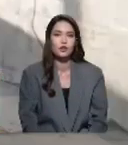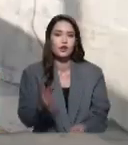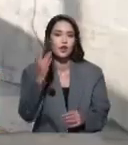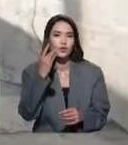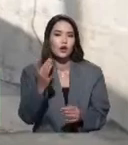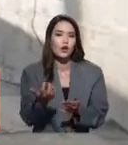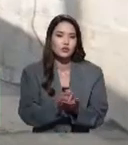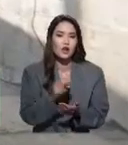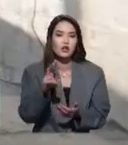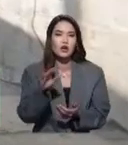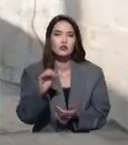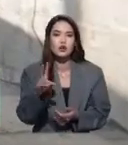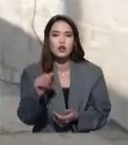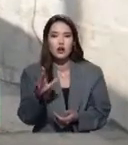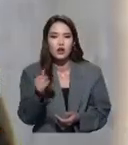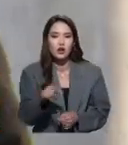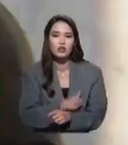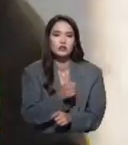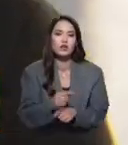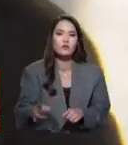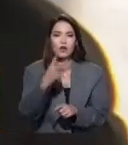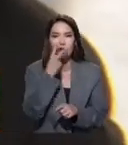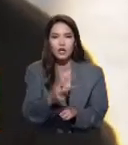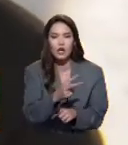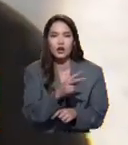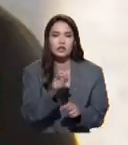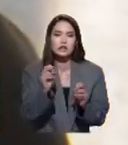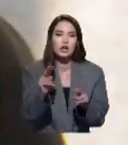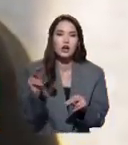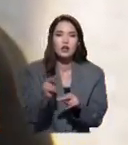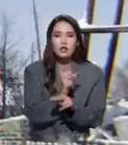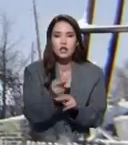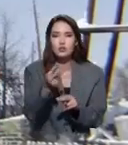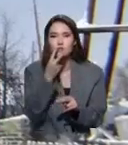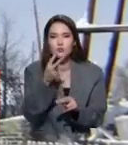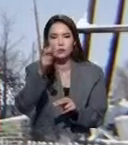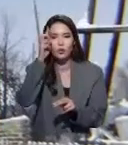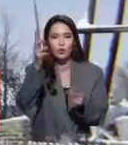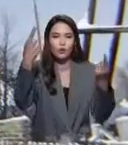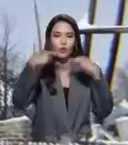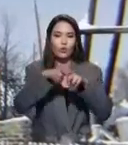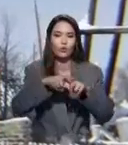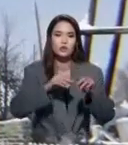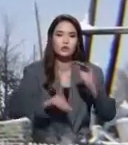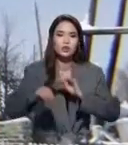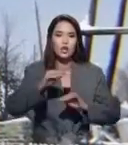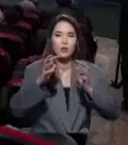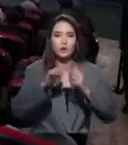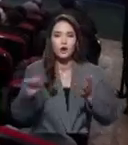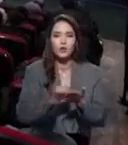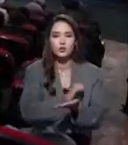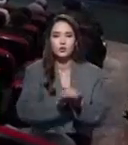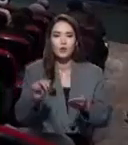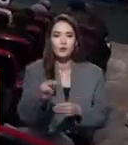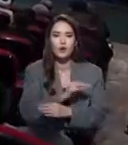И Маркокольском районах глава региона осмотрел здания, где будут размещаться государственные структуры. Сейчас разрабатывается документация на ремонт.